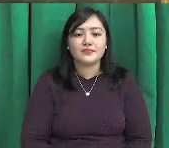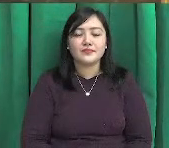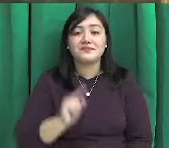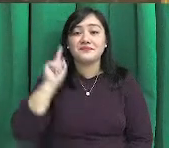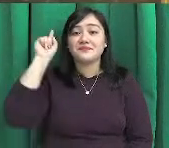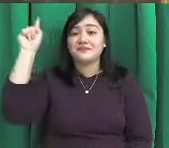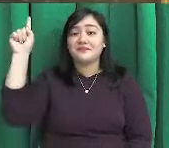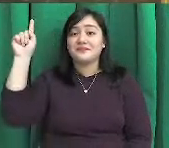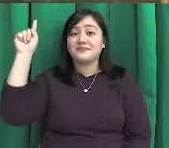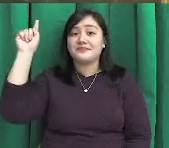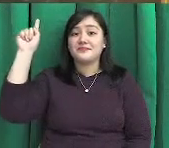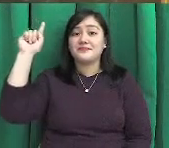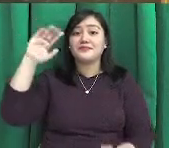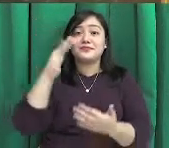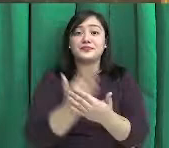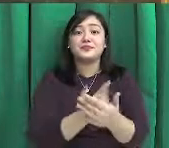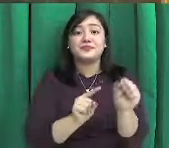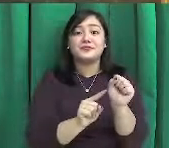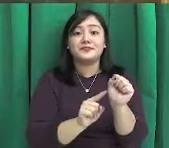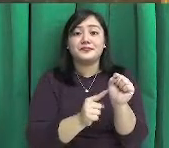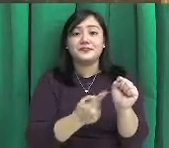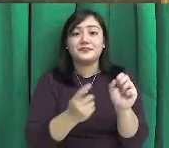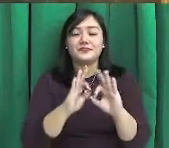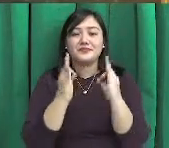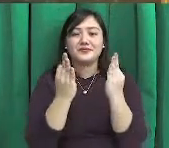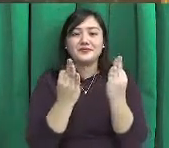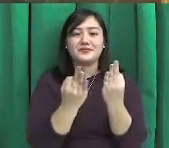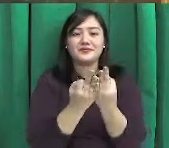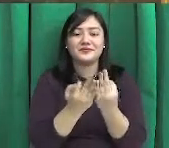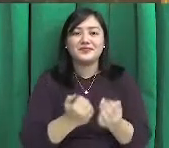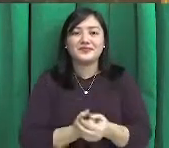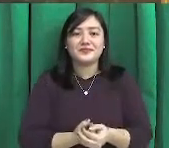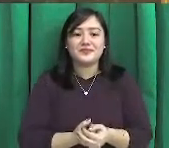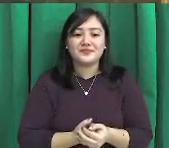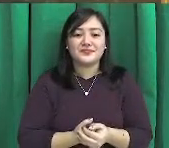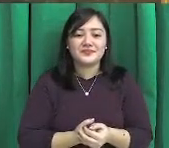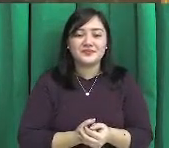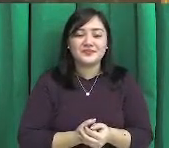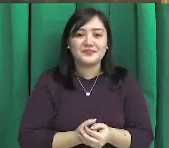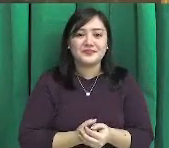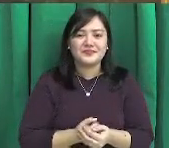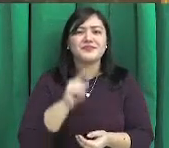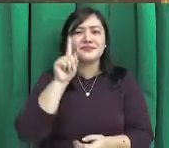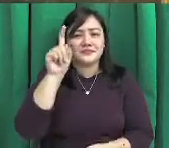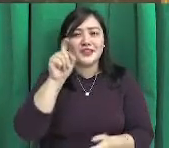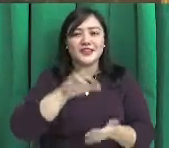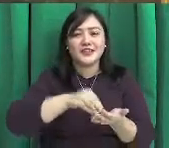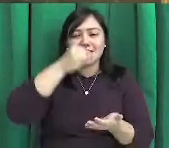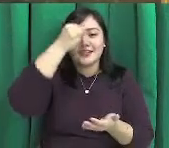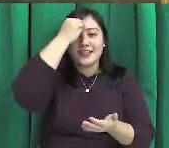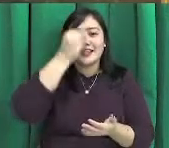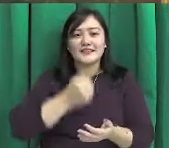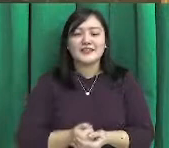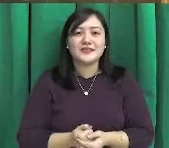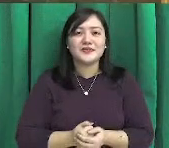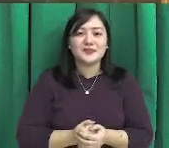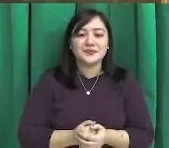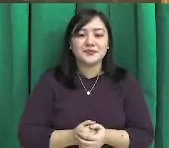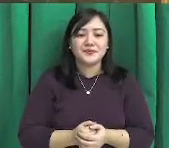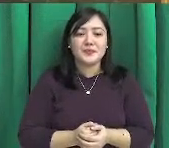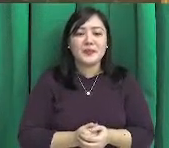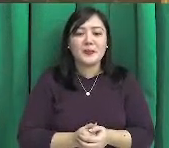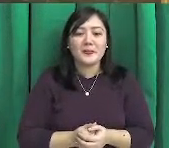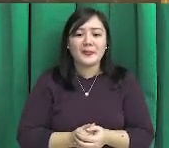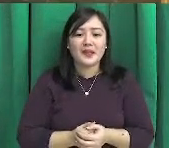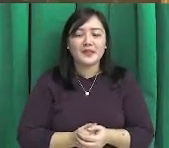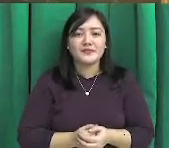to ng kanyang bagong pamilya. No? Kinakailangan talagang matuto, mga kapatid. At ako'y